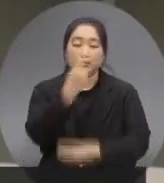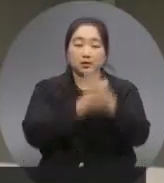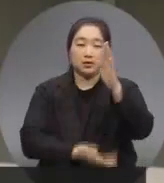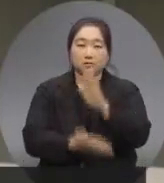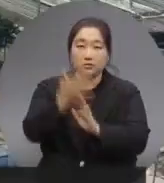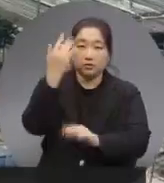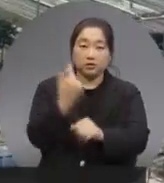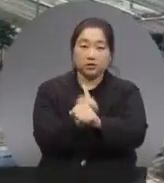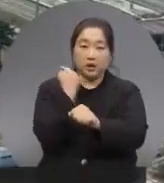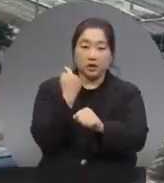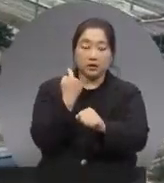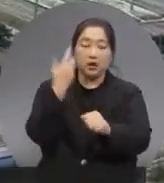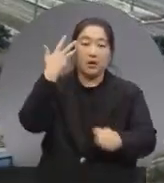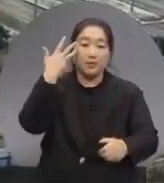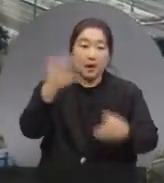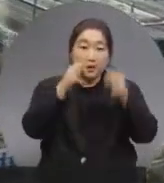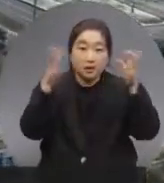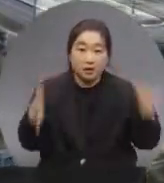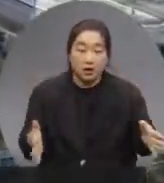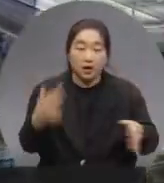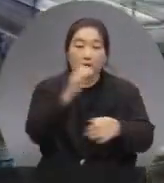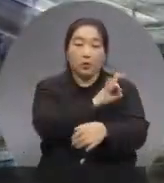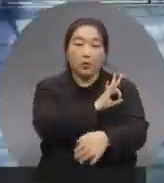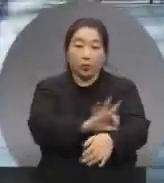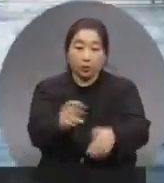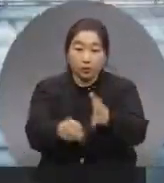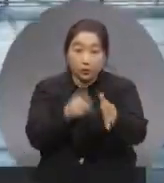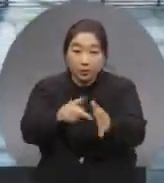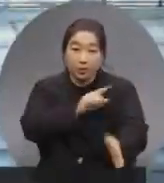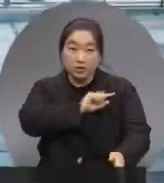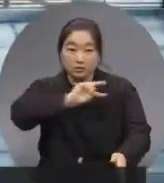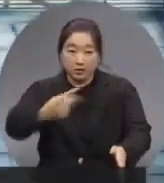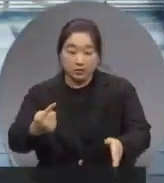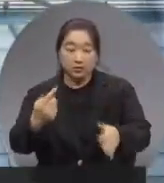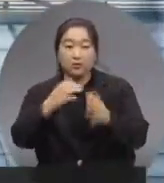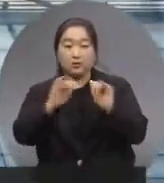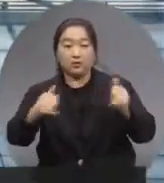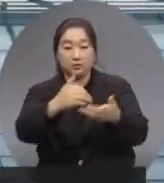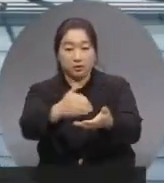청주시는 지난해 8일에 걸쳐 오송역 계명에 대한 주민